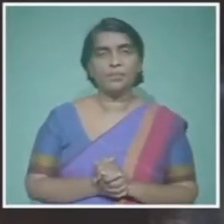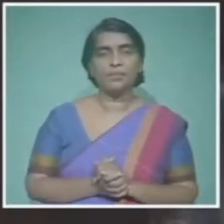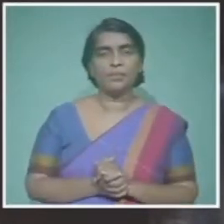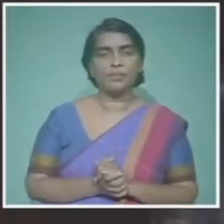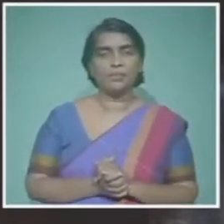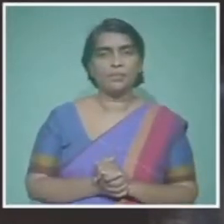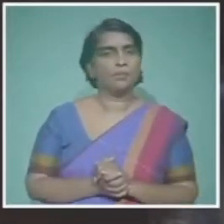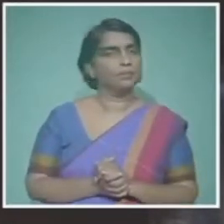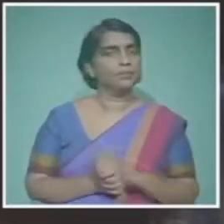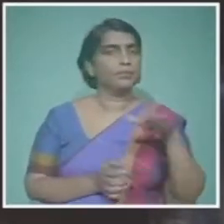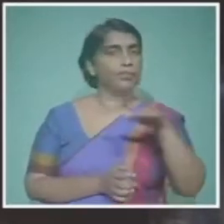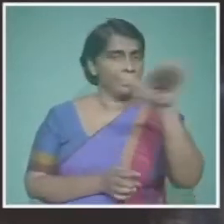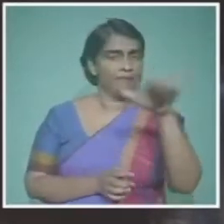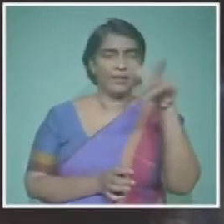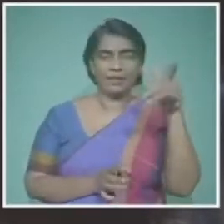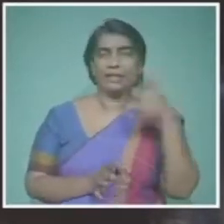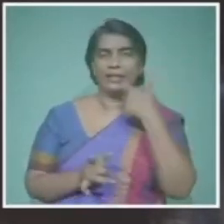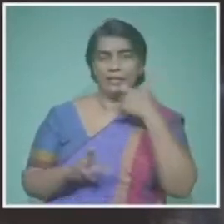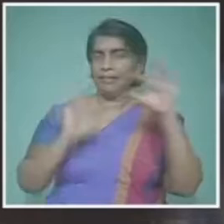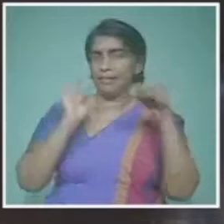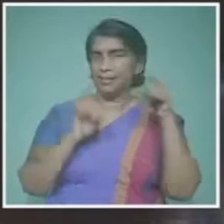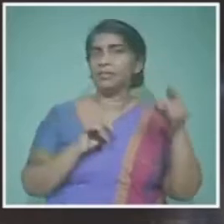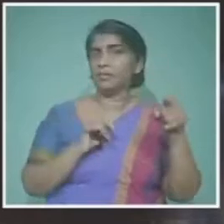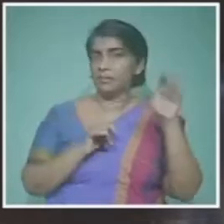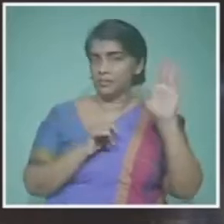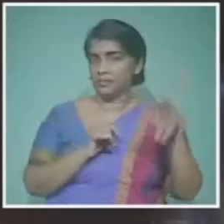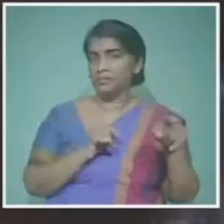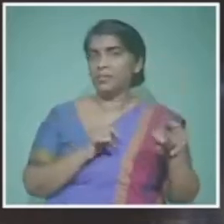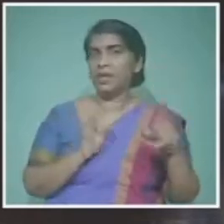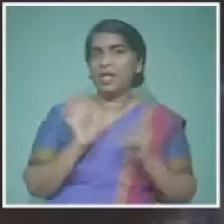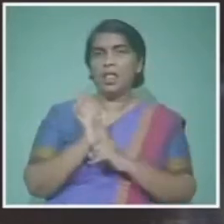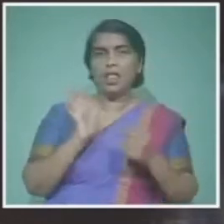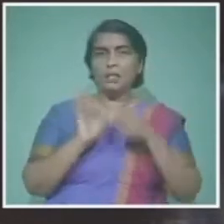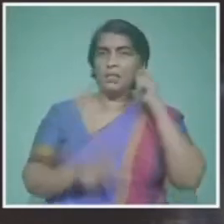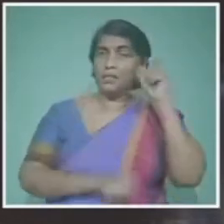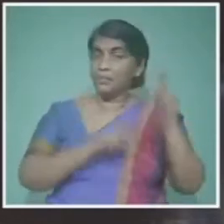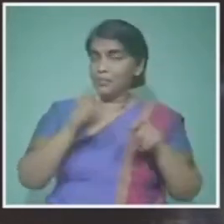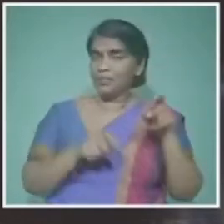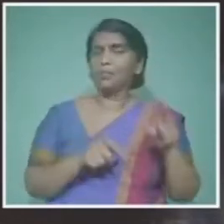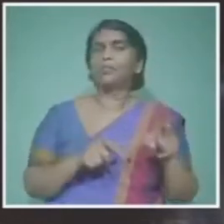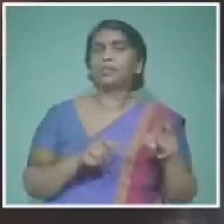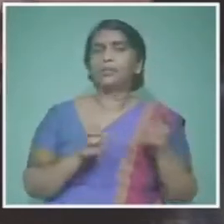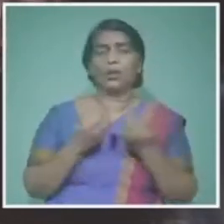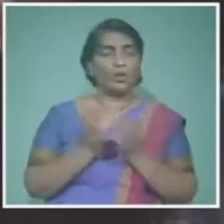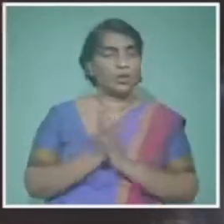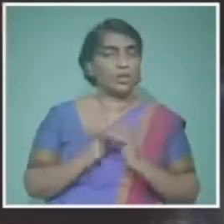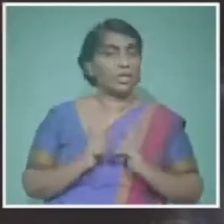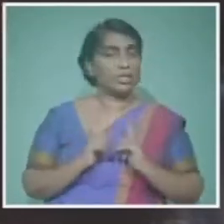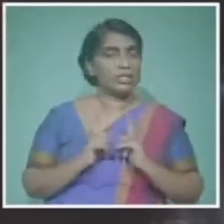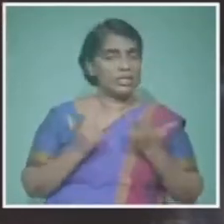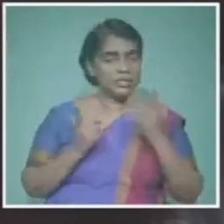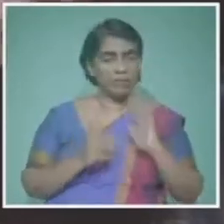gigana kandu batte, neighbor, perdesi, itre inna, kamkor janata apa, tamung jiwat pun nanti